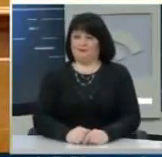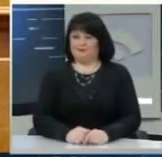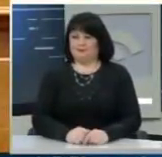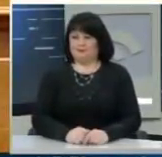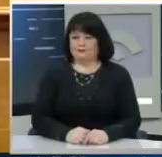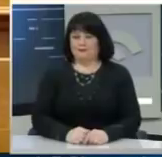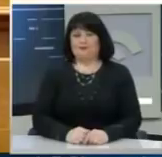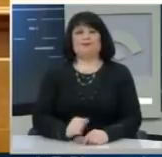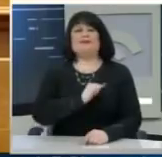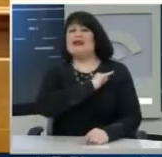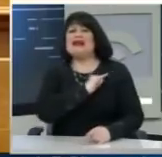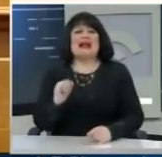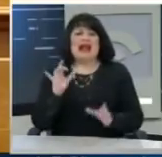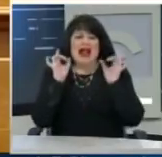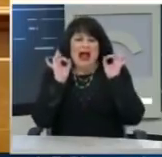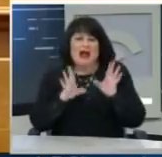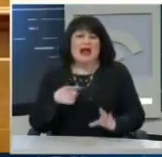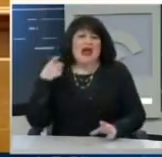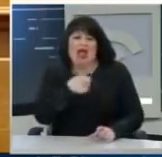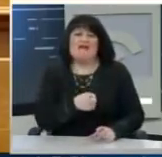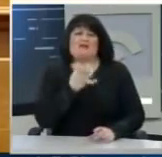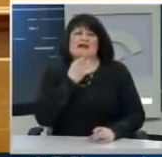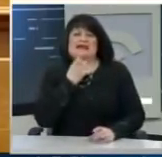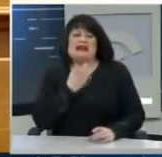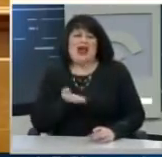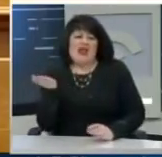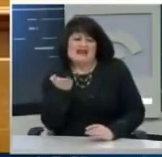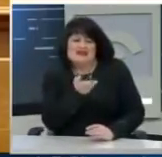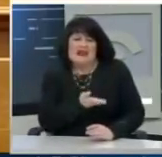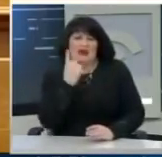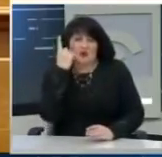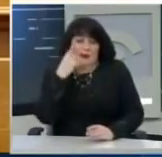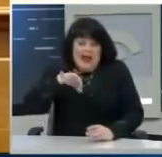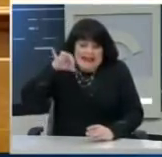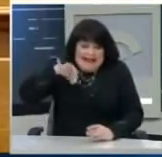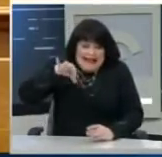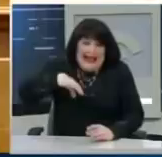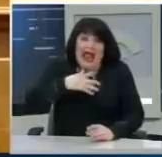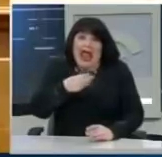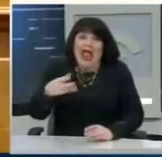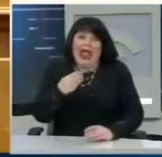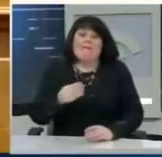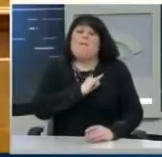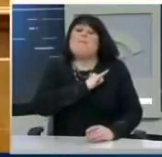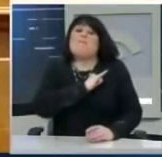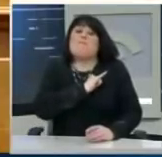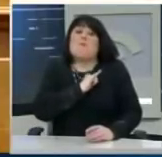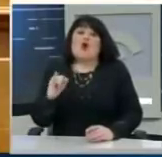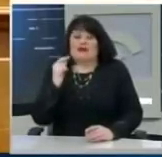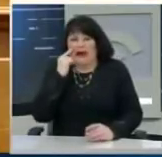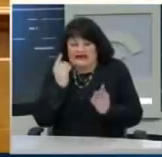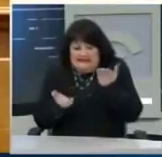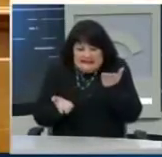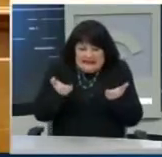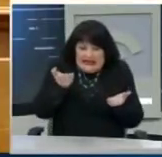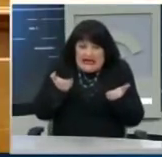Διότι καμία σφαγή, καμία θηριωδία, κανένα έγκλημα, ούτε μία σταγόνα αίμα δεν θα μπορούσε να μπει και δεν πρόκειται ποτέ να μπει στη